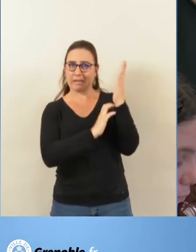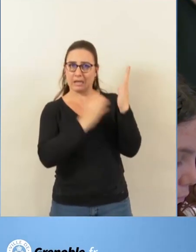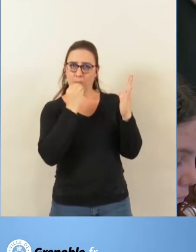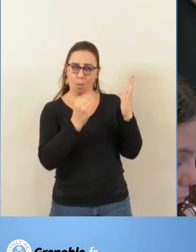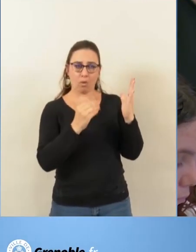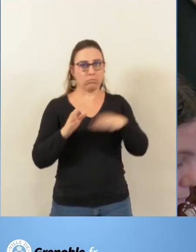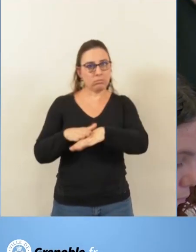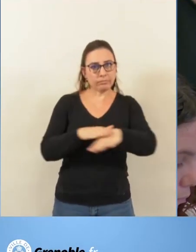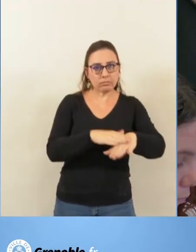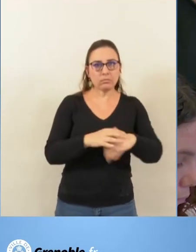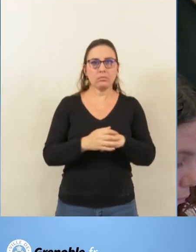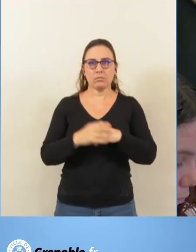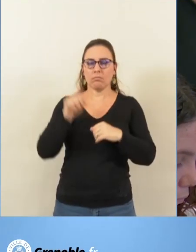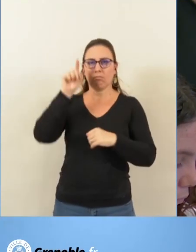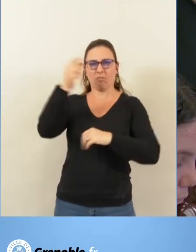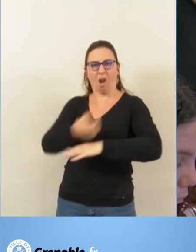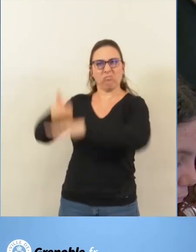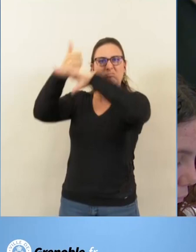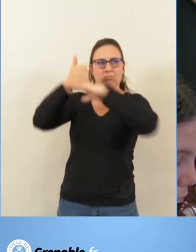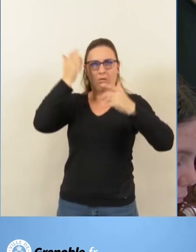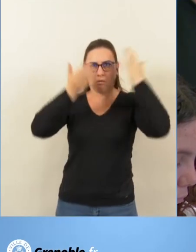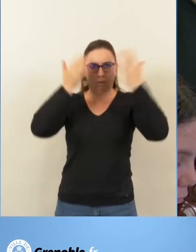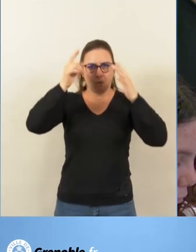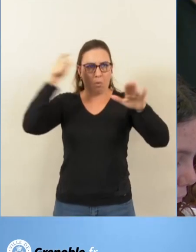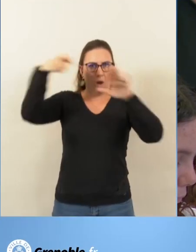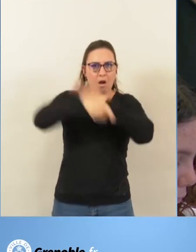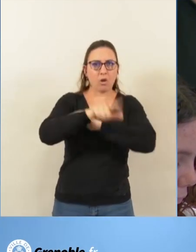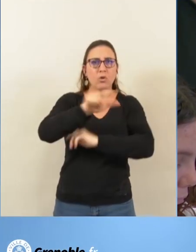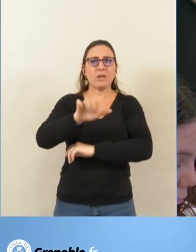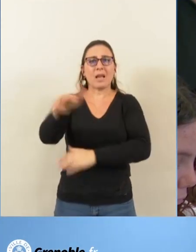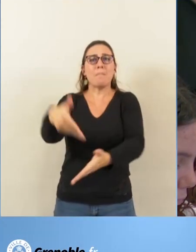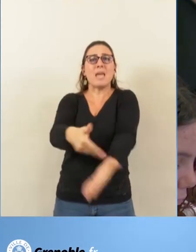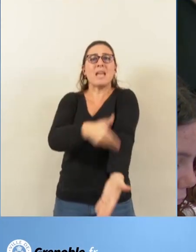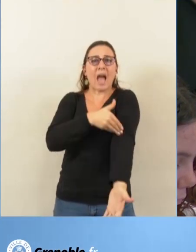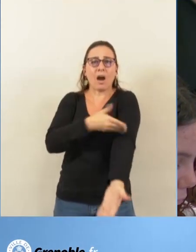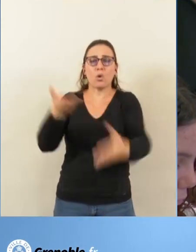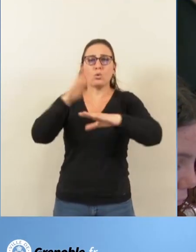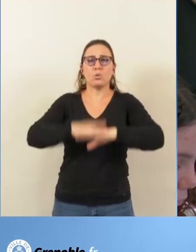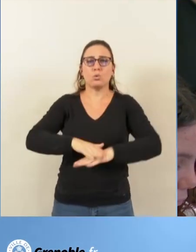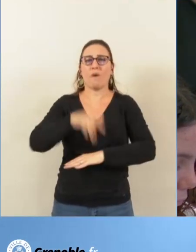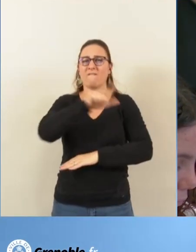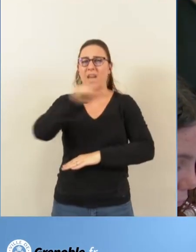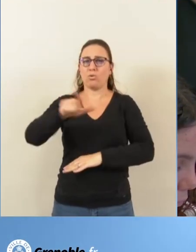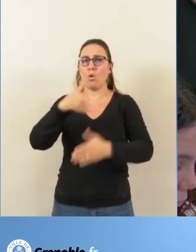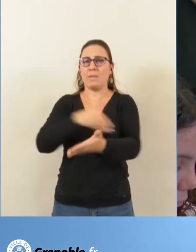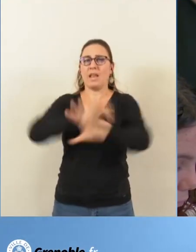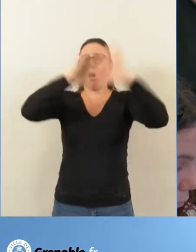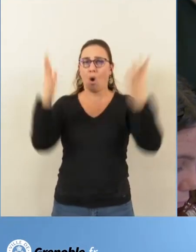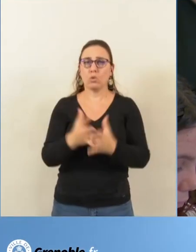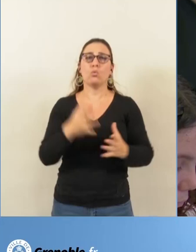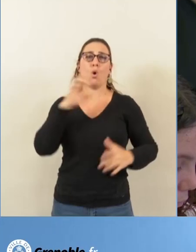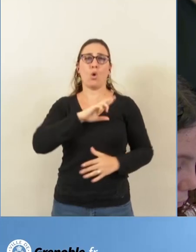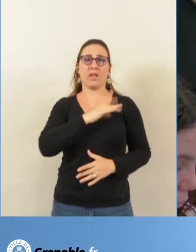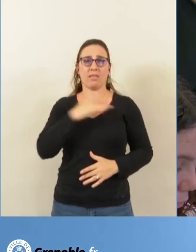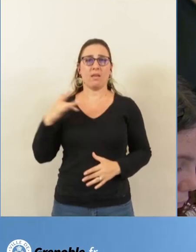la CNRAC elle est très inquiète car elle verse déjà 2, 5 milliards sur les 22 milliards qu'elle verse au titre des pensions de retraite sont